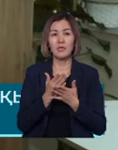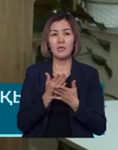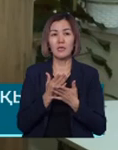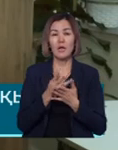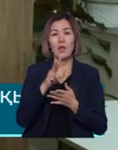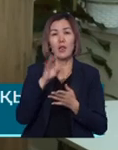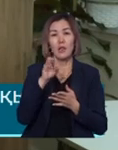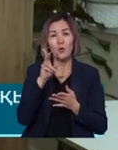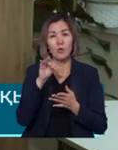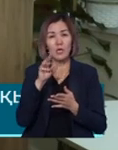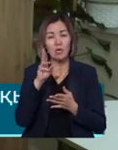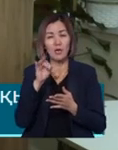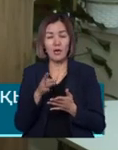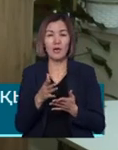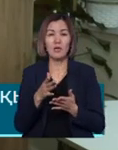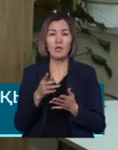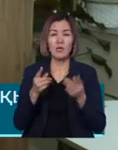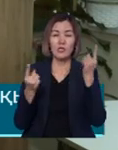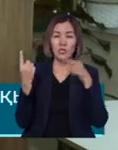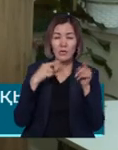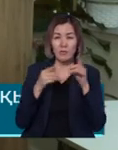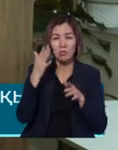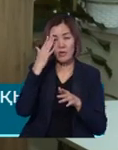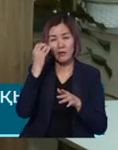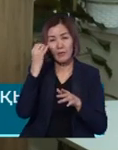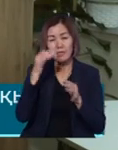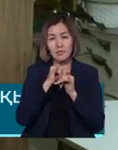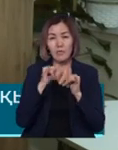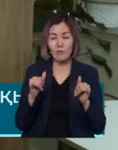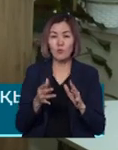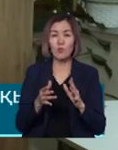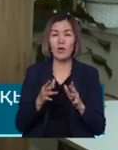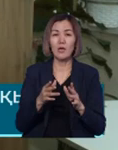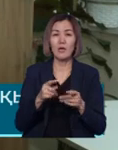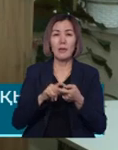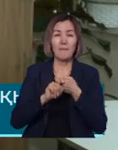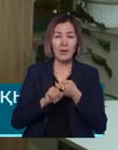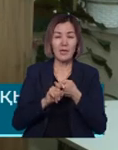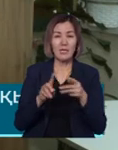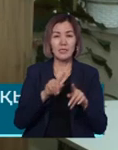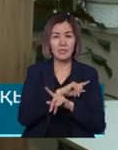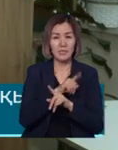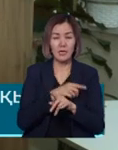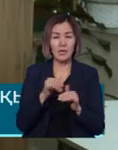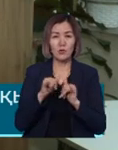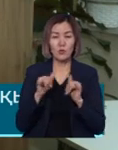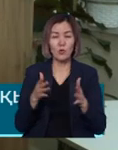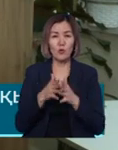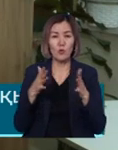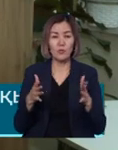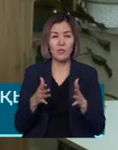ойлауға қажеттілік, мынау шығармашылық қабілеттерін дамытуға, жалпы коммуникацияны нығайтуға көптеген